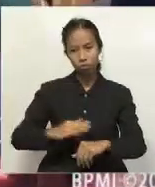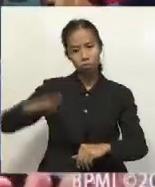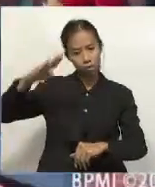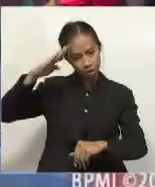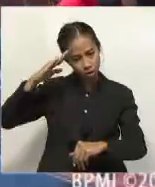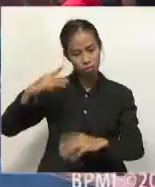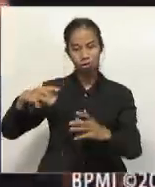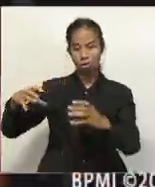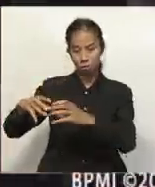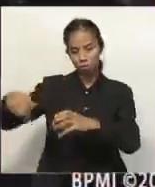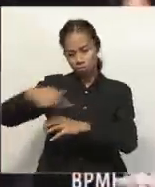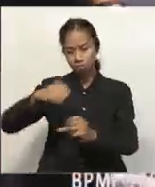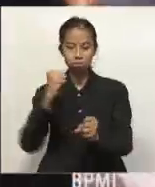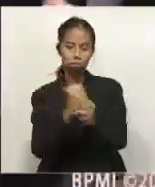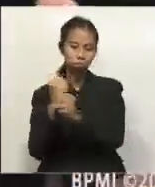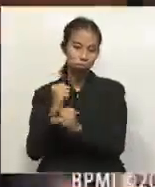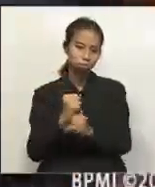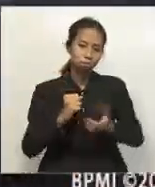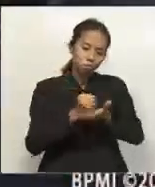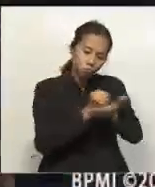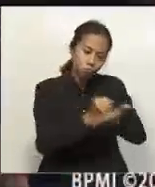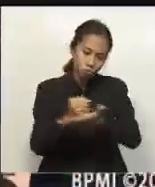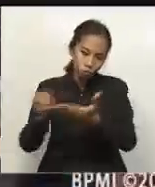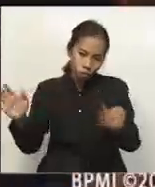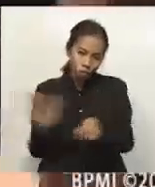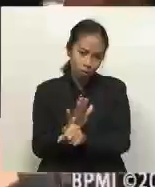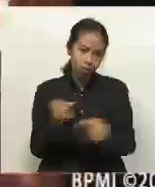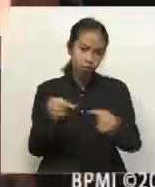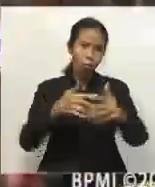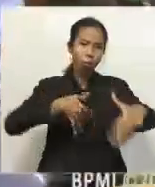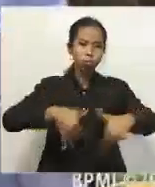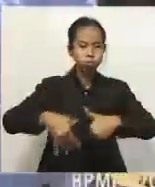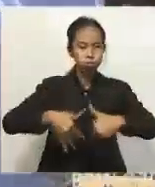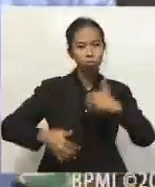พและหน่วยงานบรรเทาทุกข์ทำงานอย่างเต็มที่ช่วยเหลือผู้ที่ได้รับความเดือดร้อนค่ะ